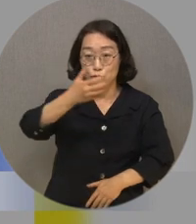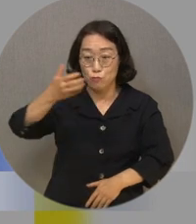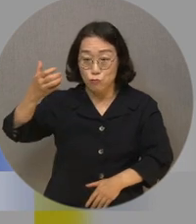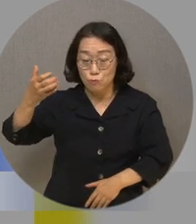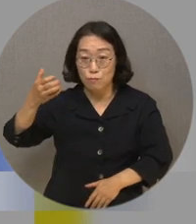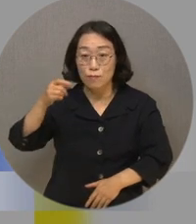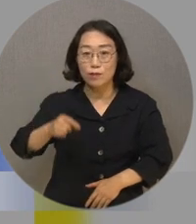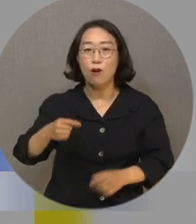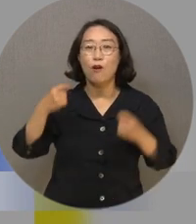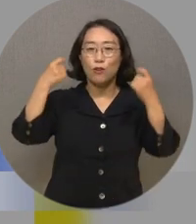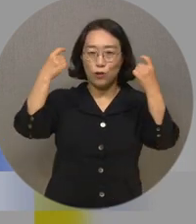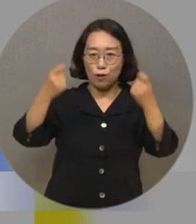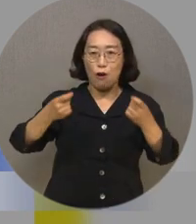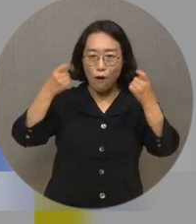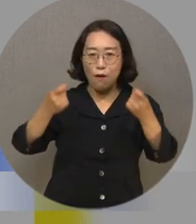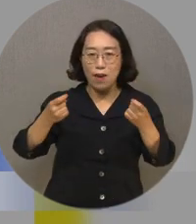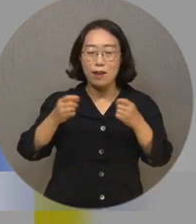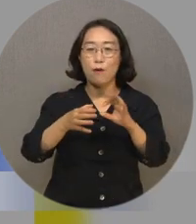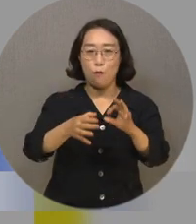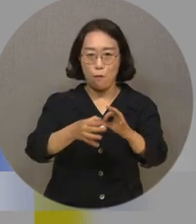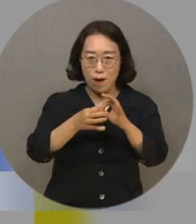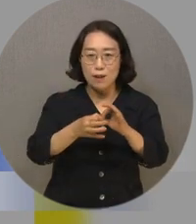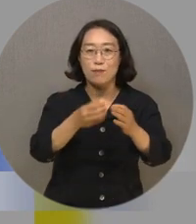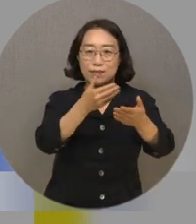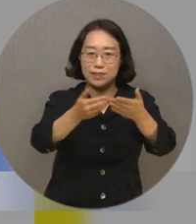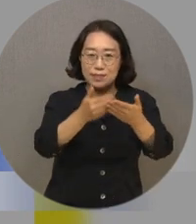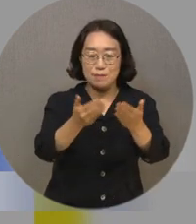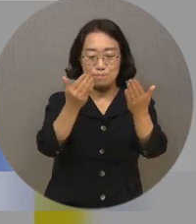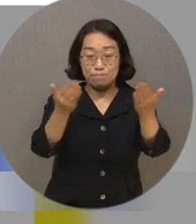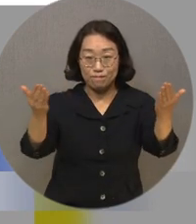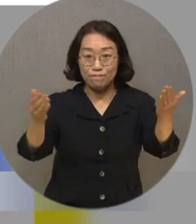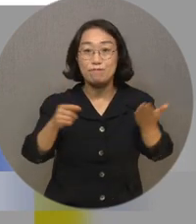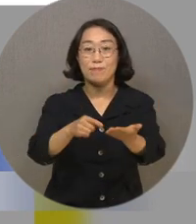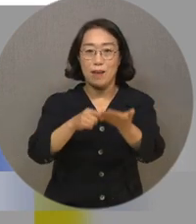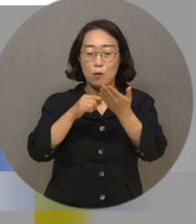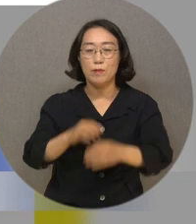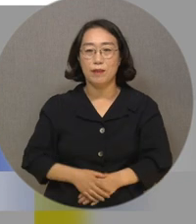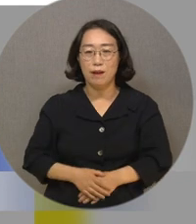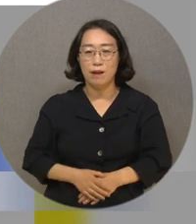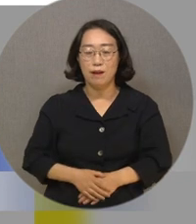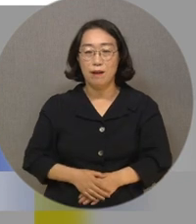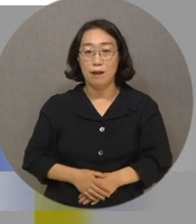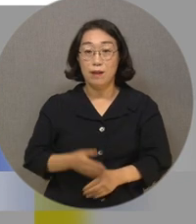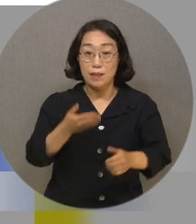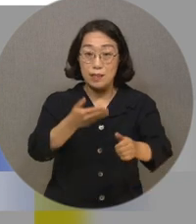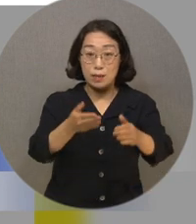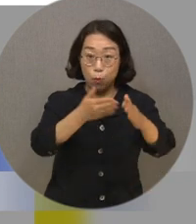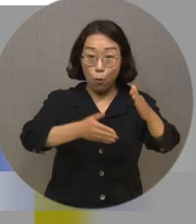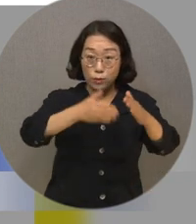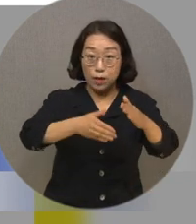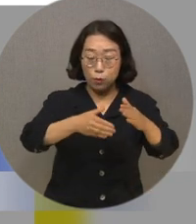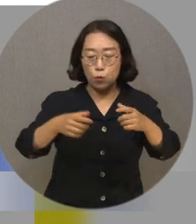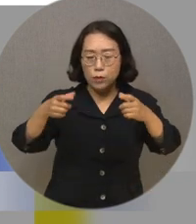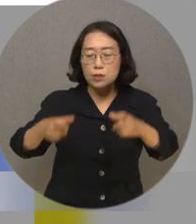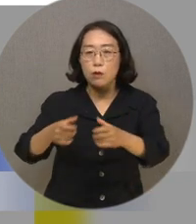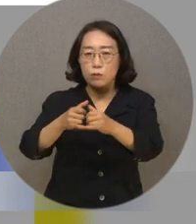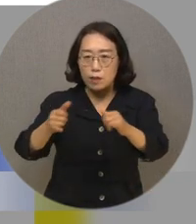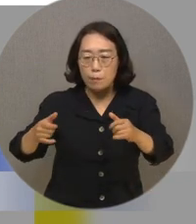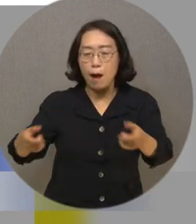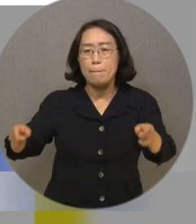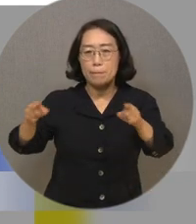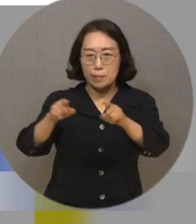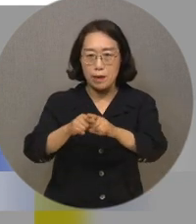여행이라는 주제로 담은 작품들을 만나볼 수 있다고 합니다 한편 공사는 앞으로도 지역 주민들과 함께 할 수 있는